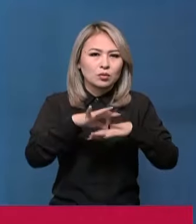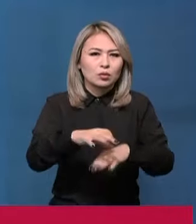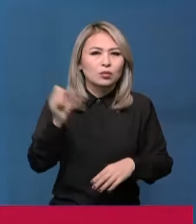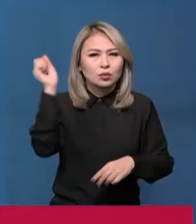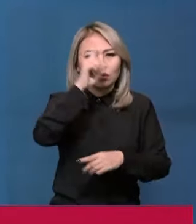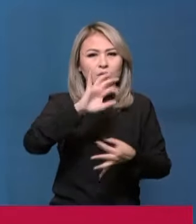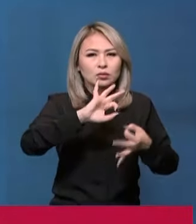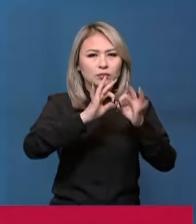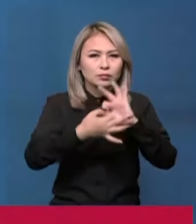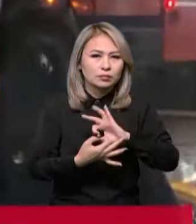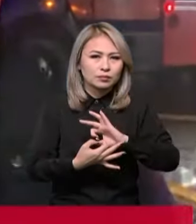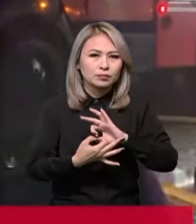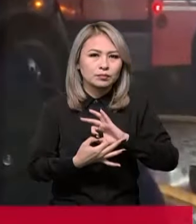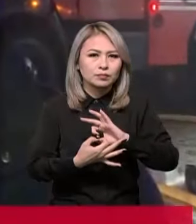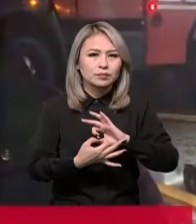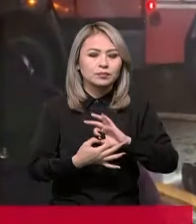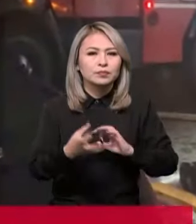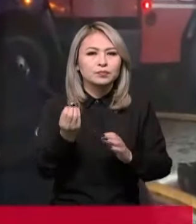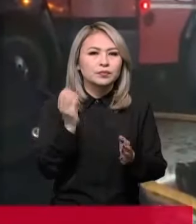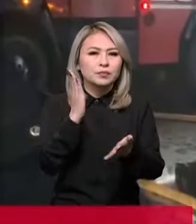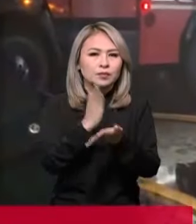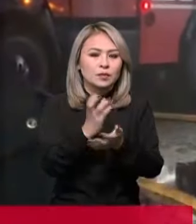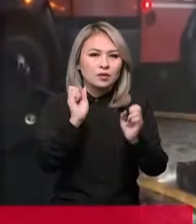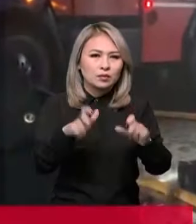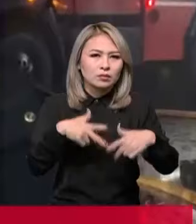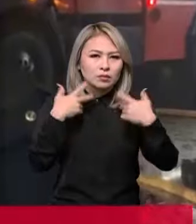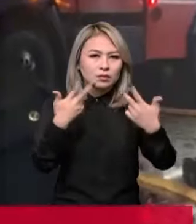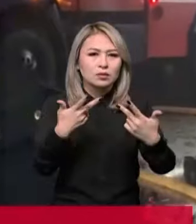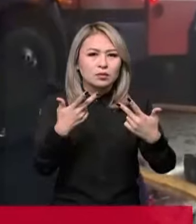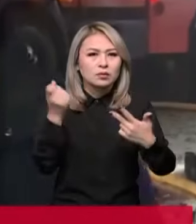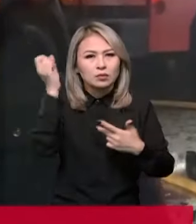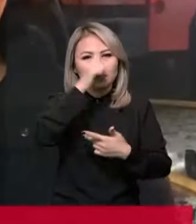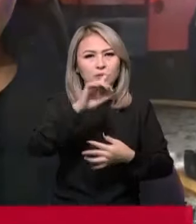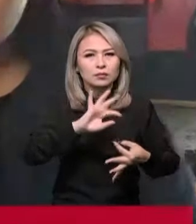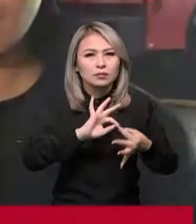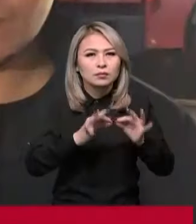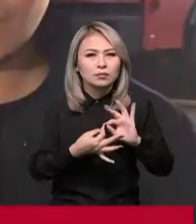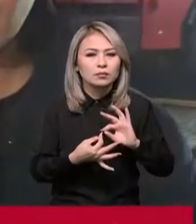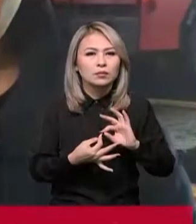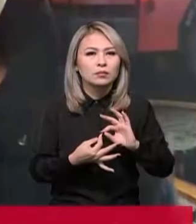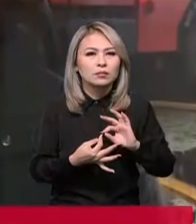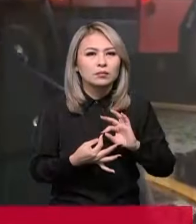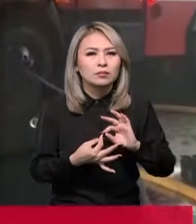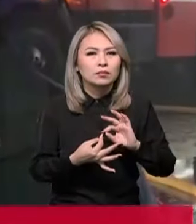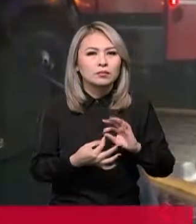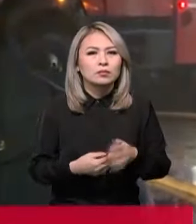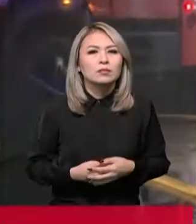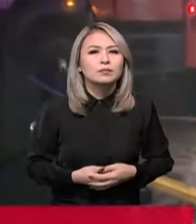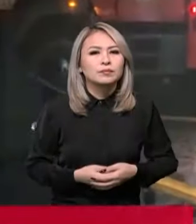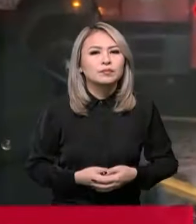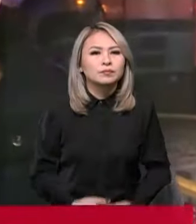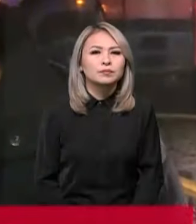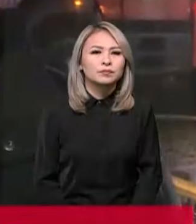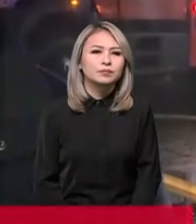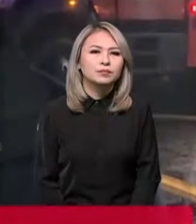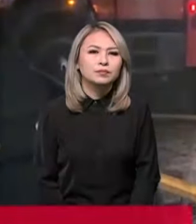жатыр. Оқиға орнынан әріптесім Асланбек Шуғатарды тікелей байланысқа шығуға дайын екен. Асланбек, армысыз, тағы да жағдайды толығырақ баяндасаңыз,